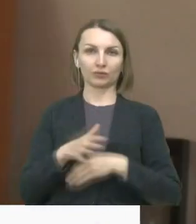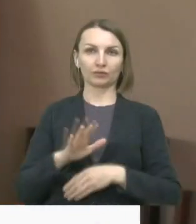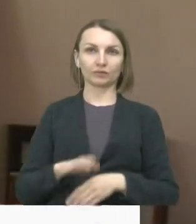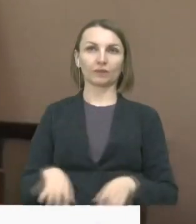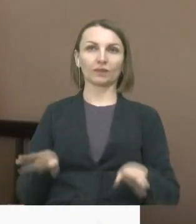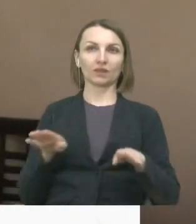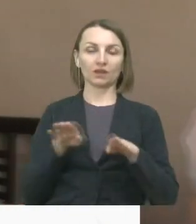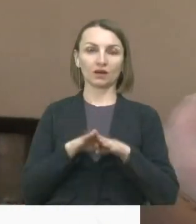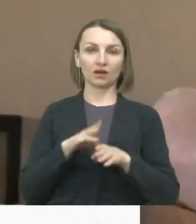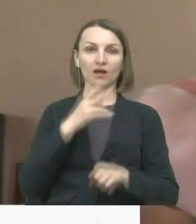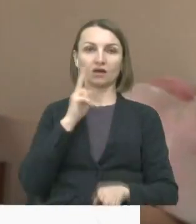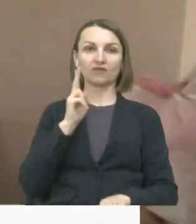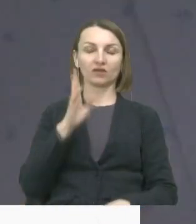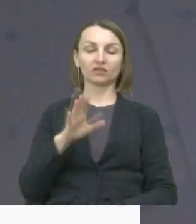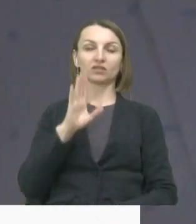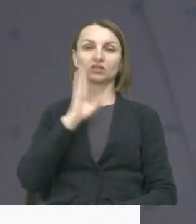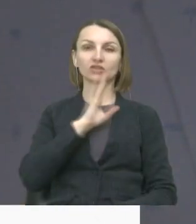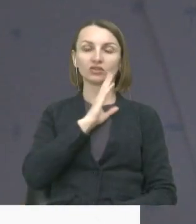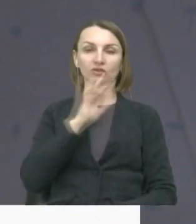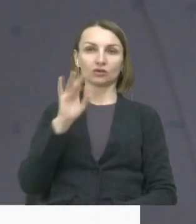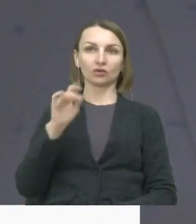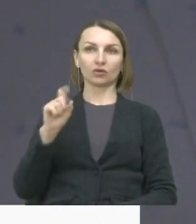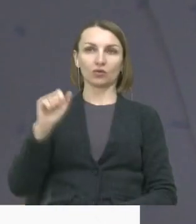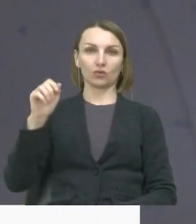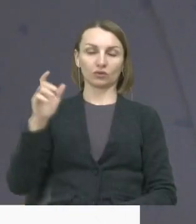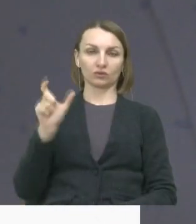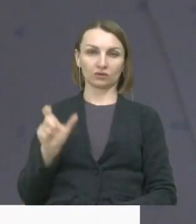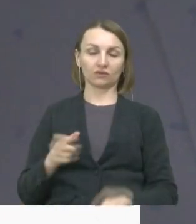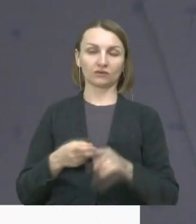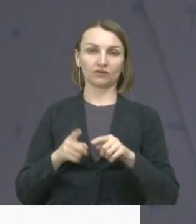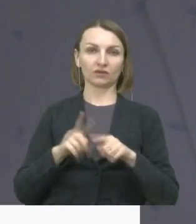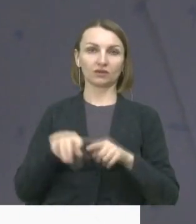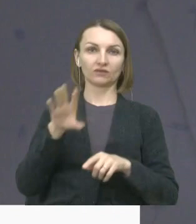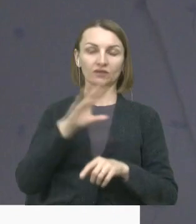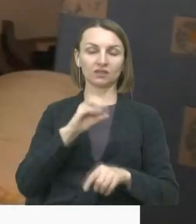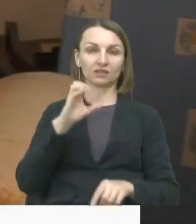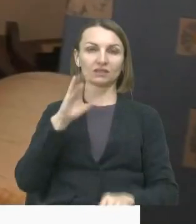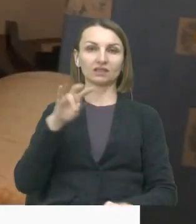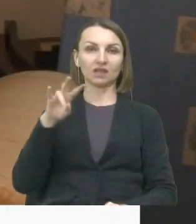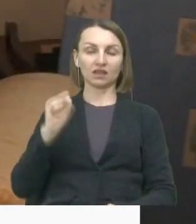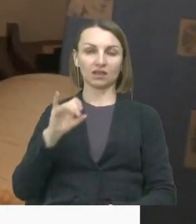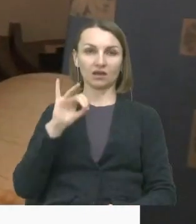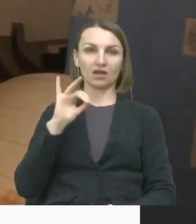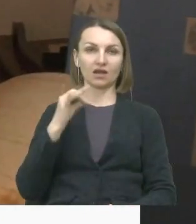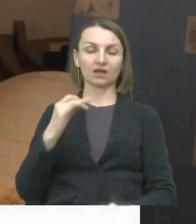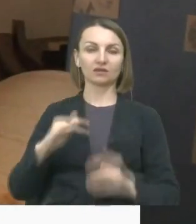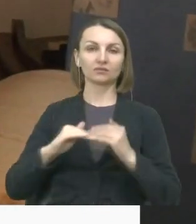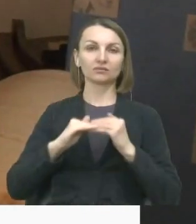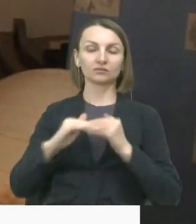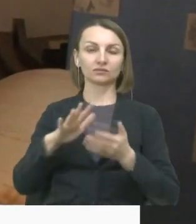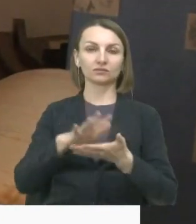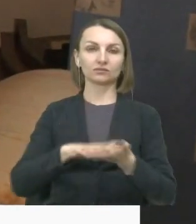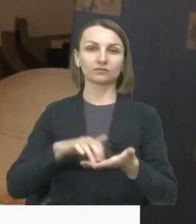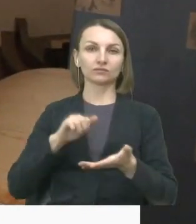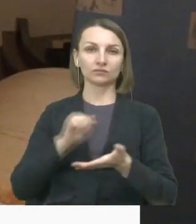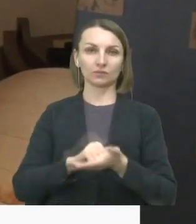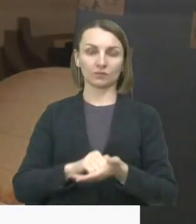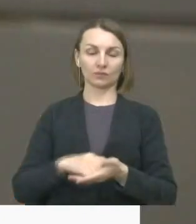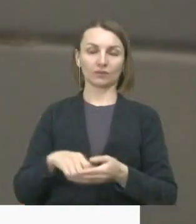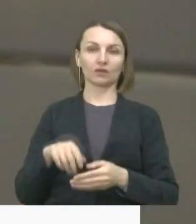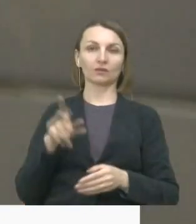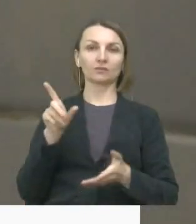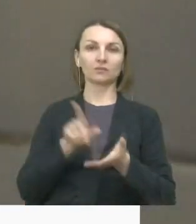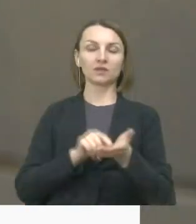обстановка в квартире Розы Кутеновой. Стены и фундамент разрушаются. Из-за повторяющейся ежегодной проблемы пенсионерка